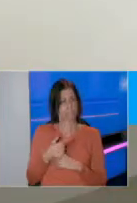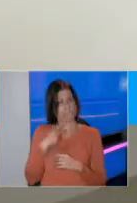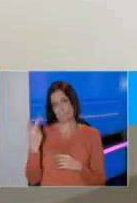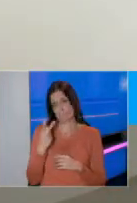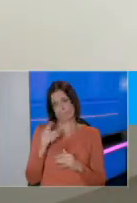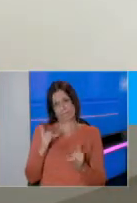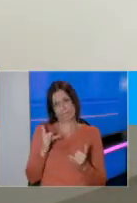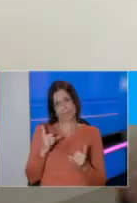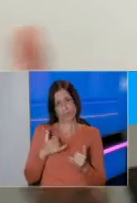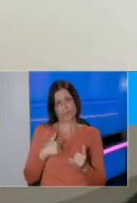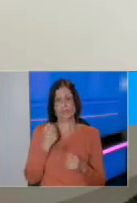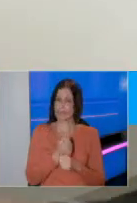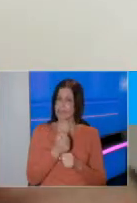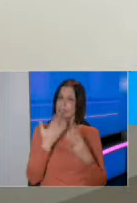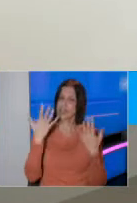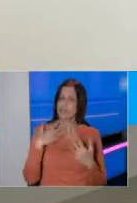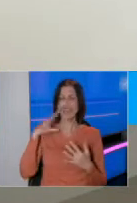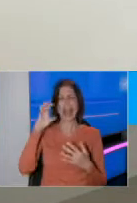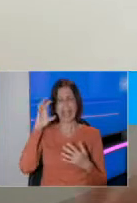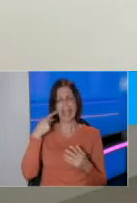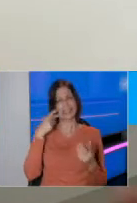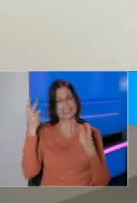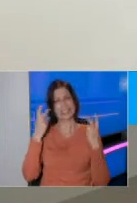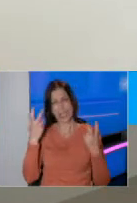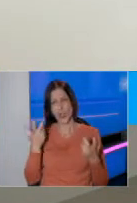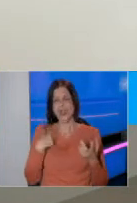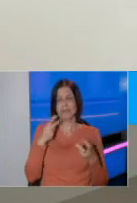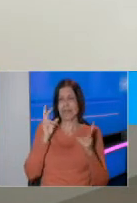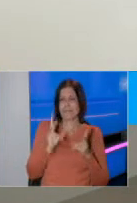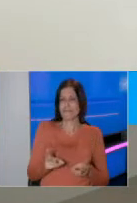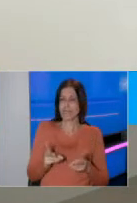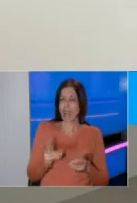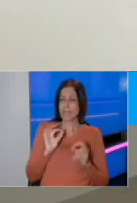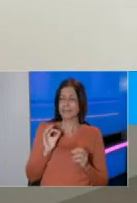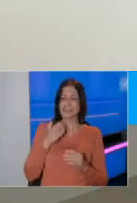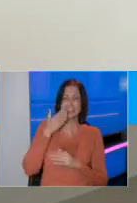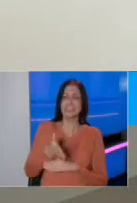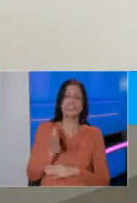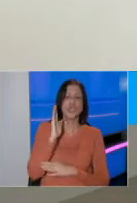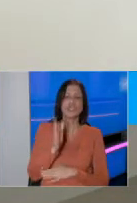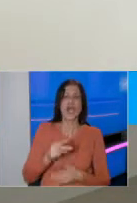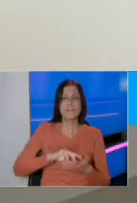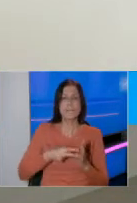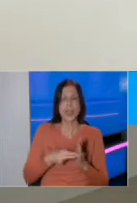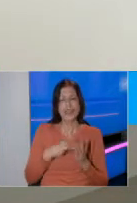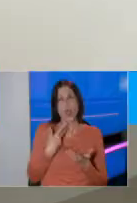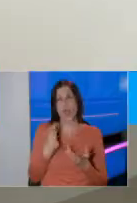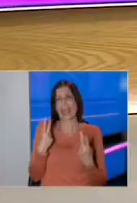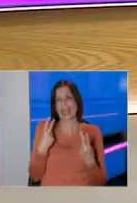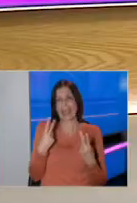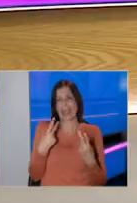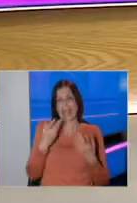בהחלט, הוא יצטרך לעשות את החשבון, יש פה לקחים, יש פה ניסיון, האם אפשר לצלול ישר לפוליטיקה, האם לא כדאי לצבור ניסיון